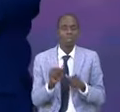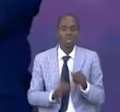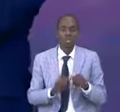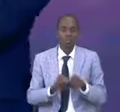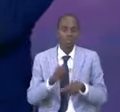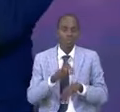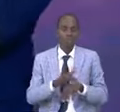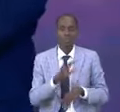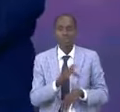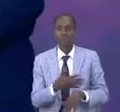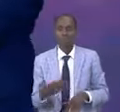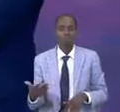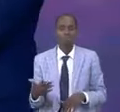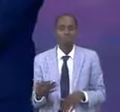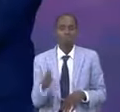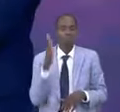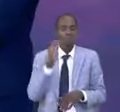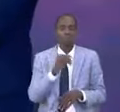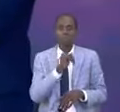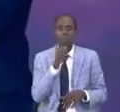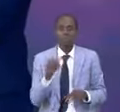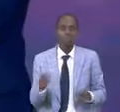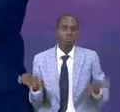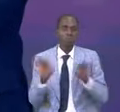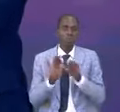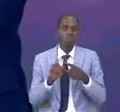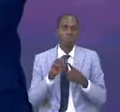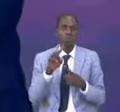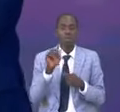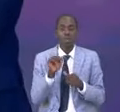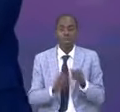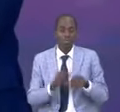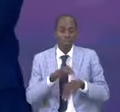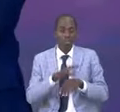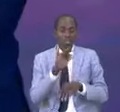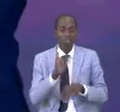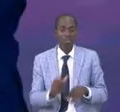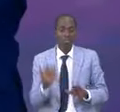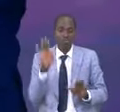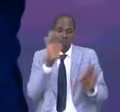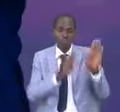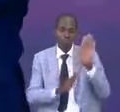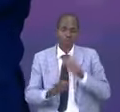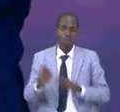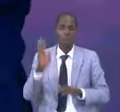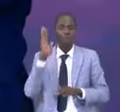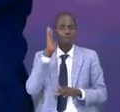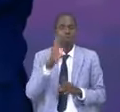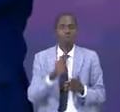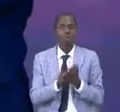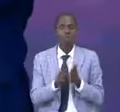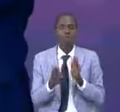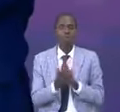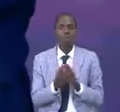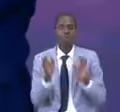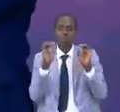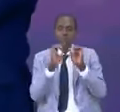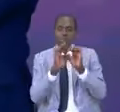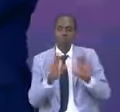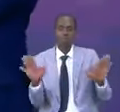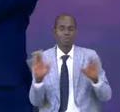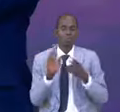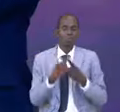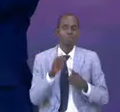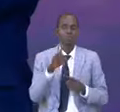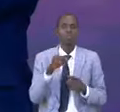perdront de valeur si votre concentration est sur le ciel les choses perdront de valeur jusqu'à